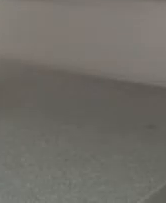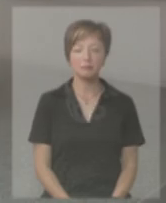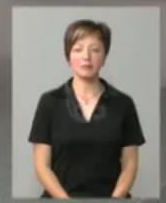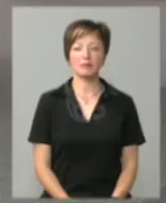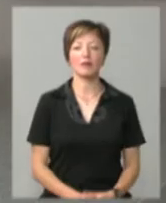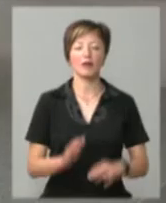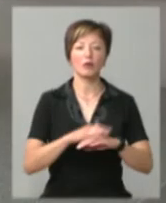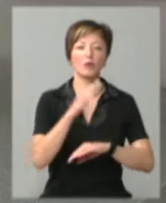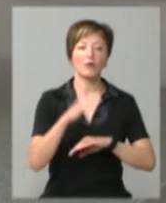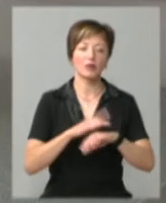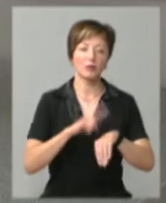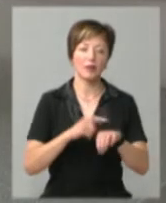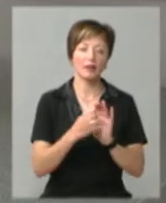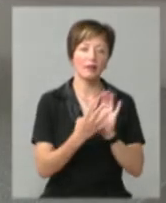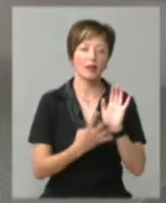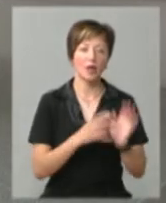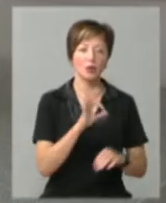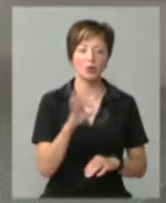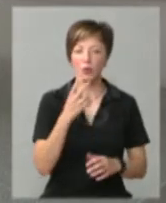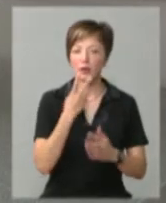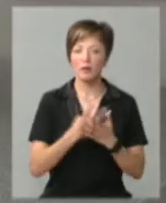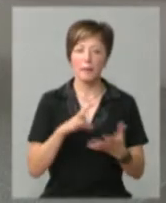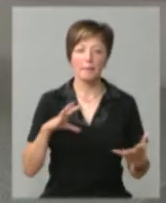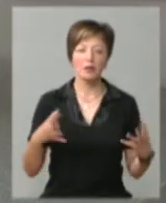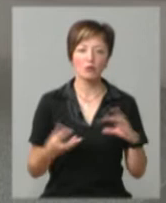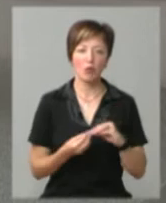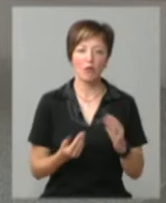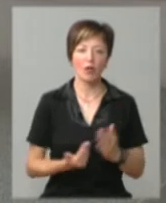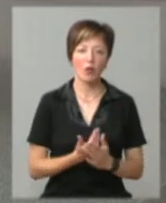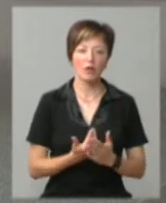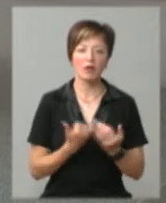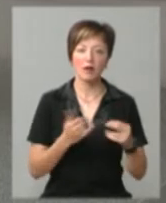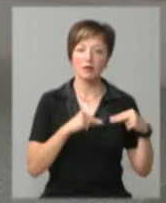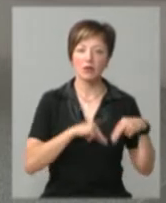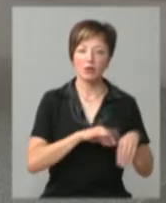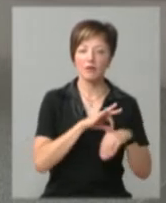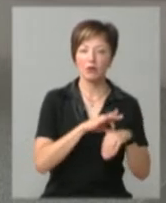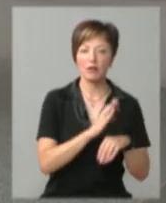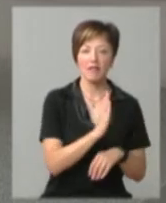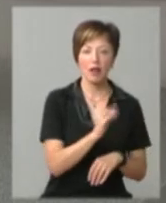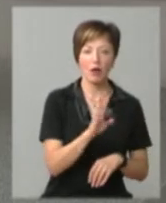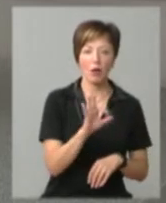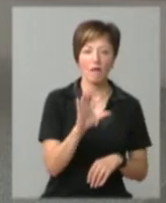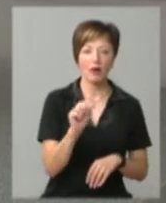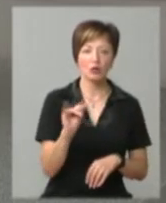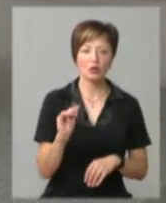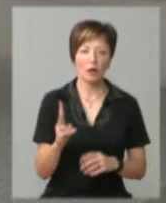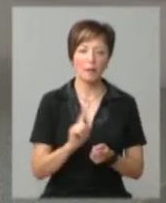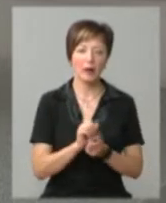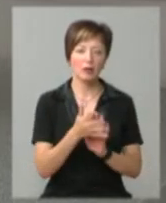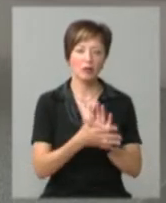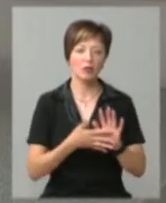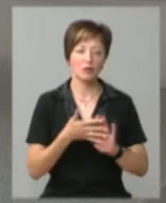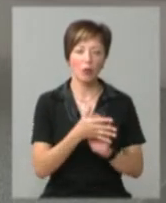Доброго вечора на годиннику 19.00. Ви дивитесь підсумковий випуск новин. У студії для вас працює ведуча Валерія Ковальчук. На